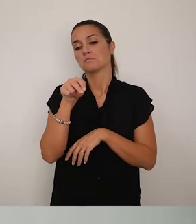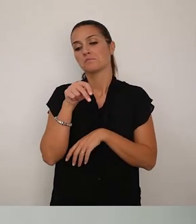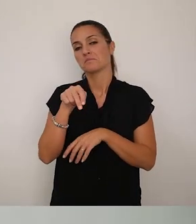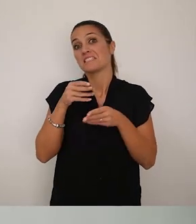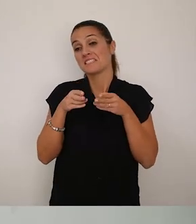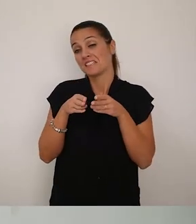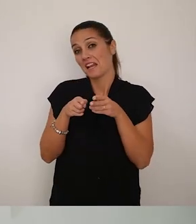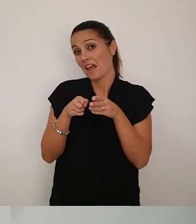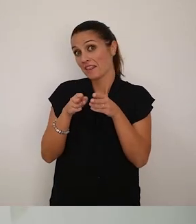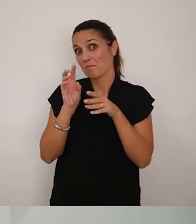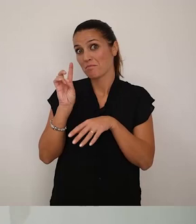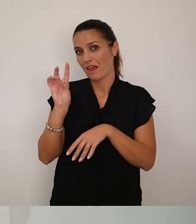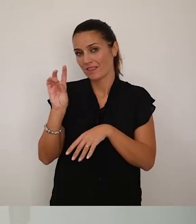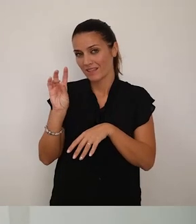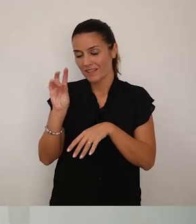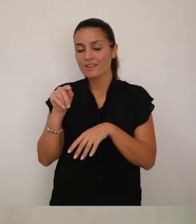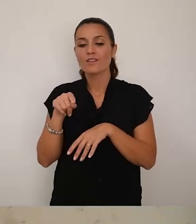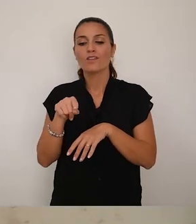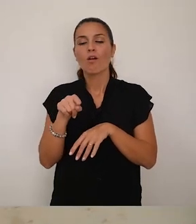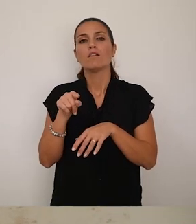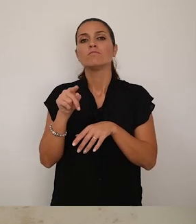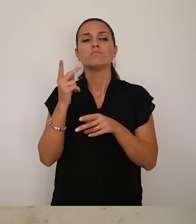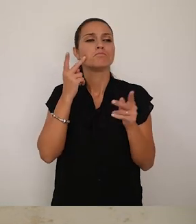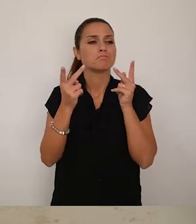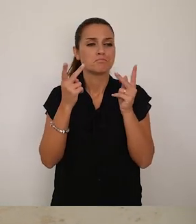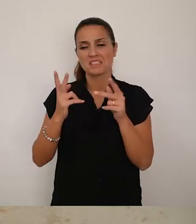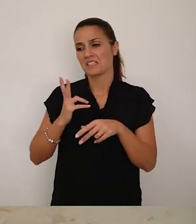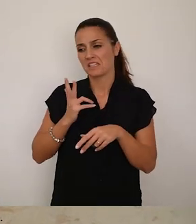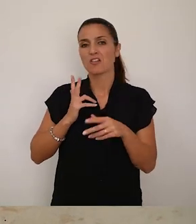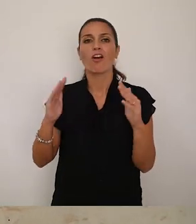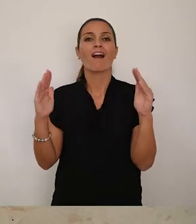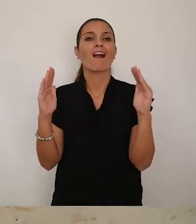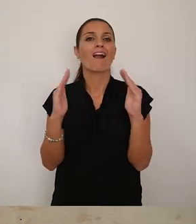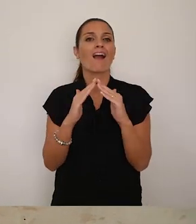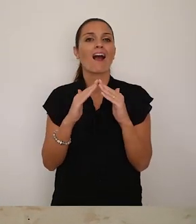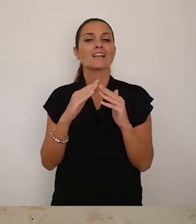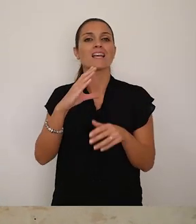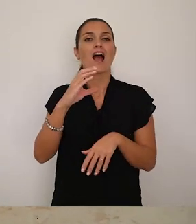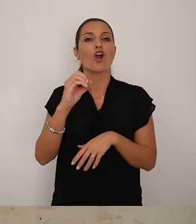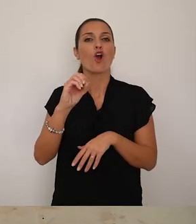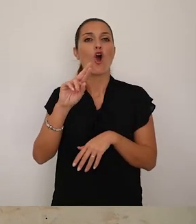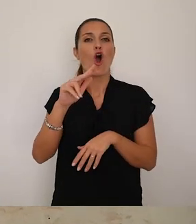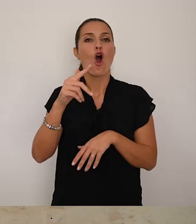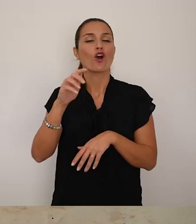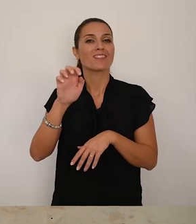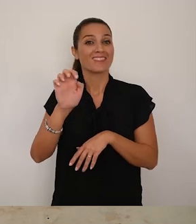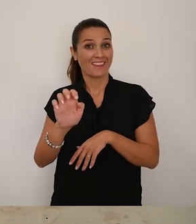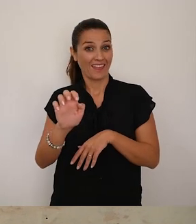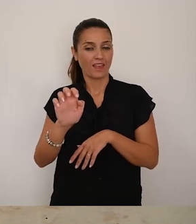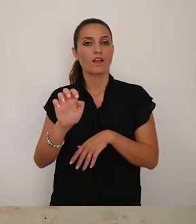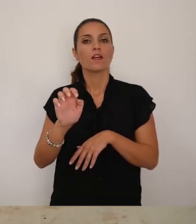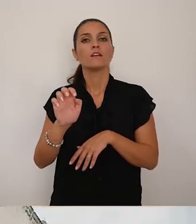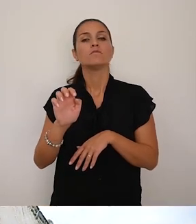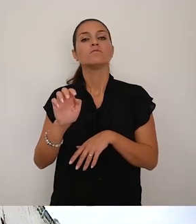Passeggiando per le stradine matinesi è facile imbattersi nelle tipiche architetture salentine, tra le quali risaltano notevoli esempi di